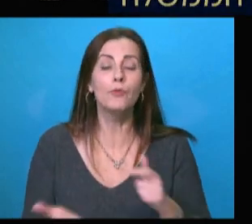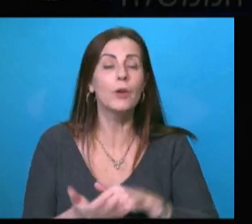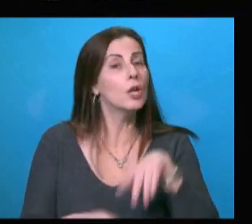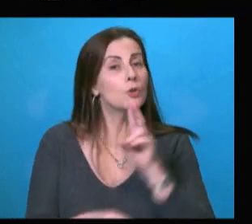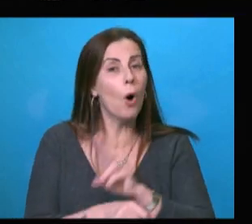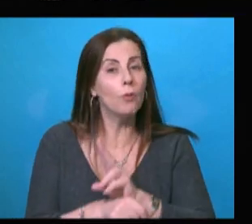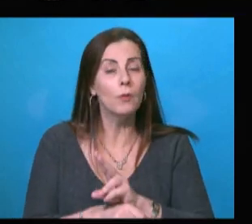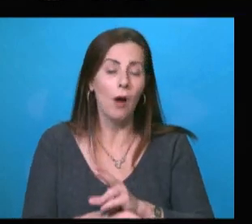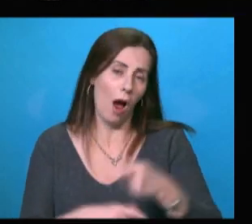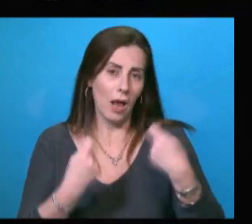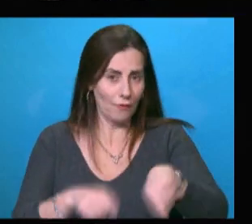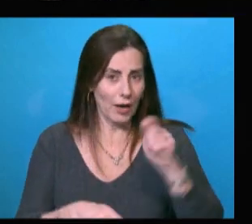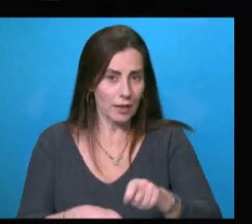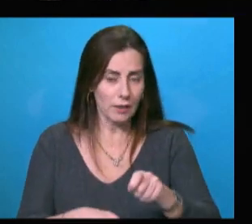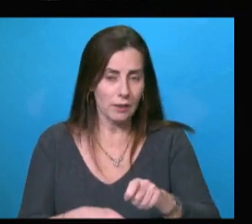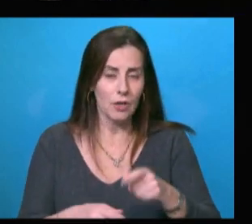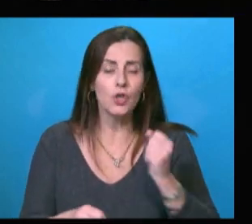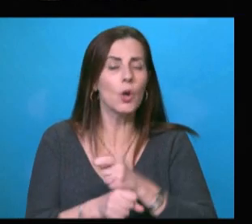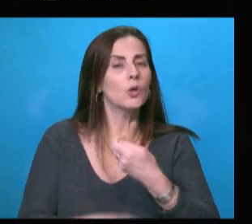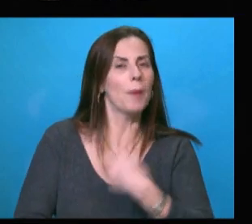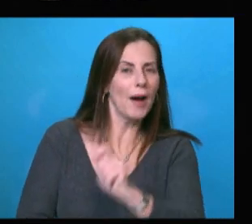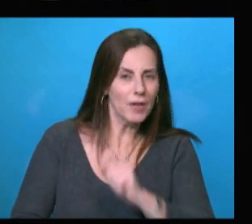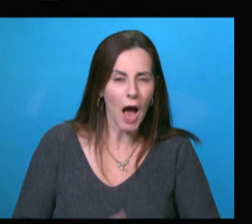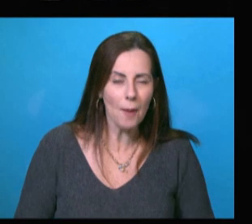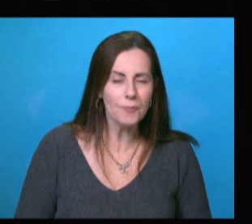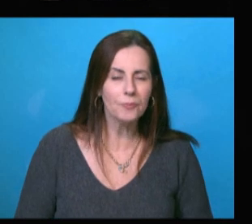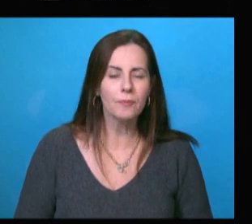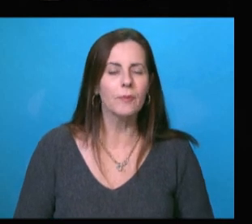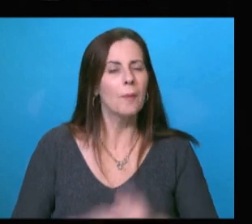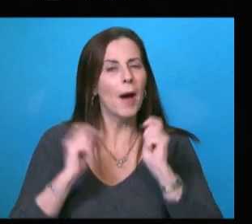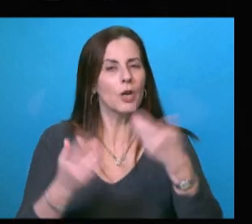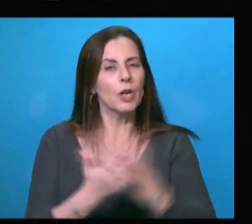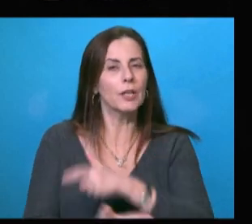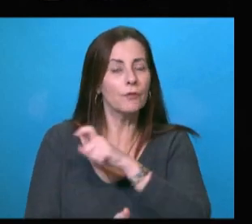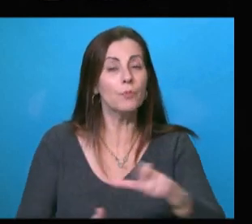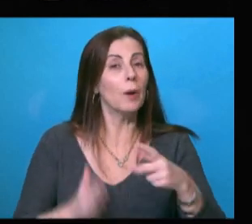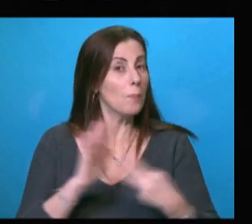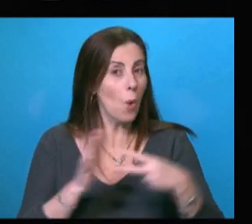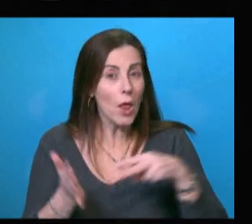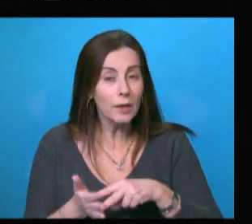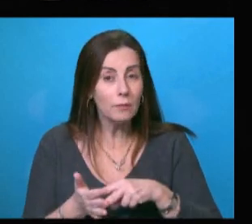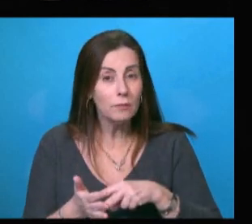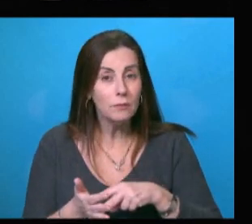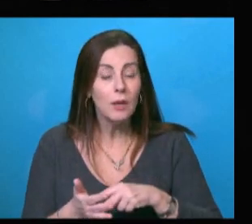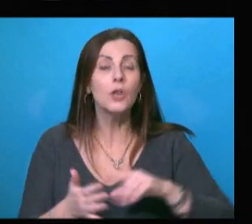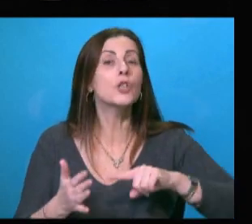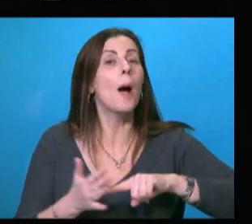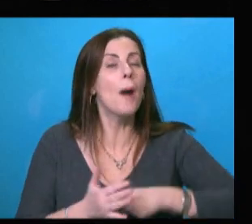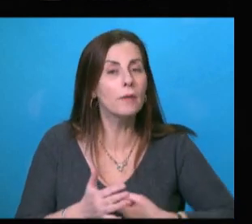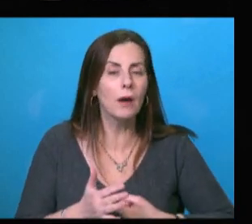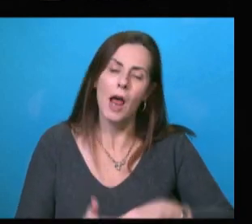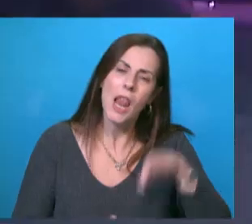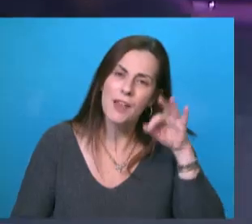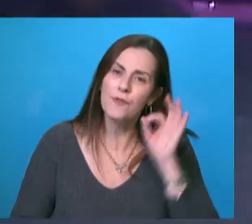נבחרי ציבור מתפירת תיקים, מהגשת כתבי אישום פוליטיים שמטרתם לפגוע